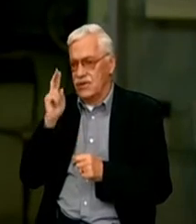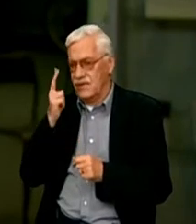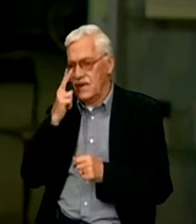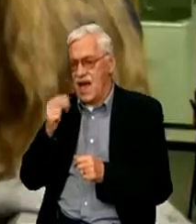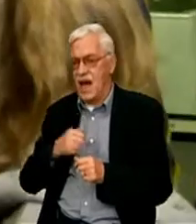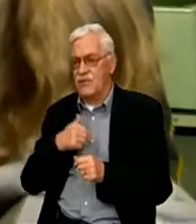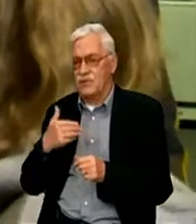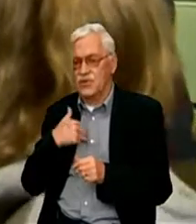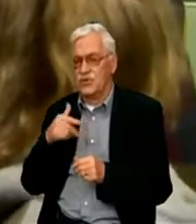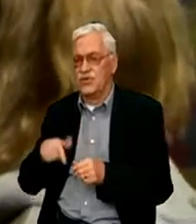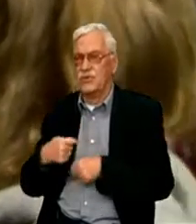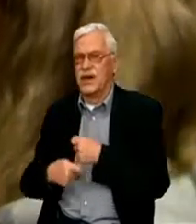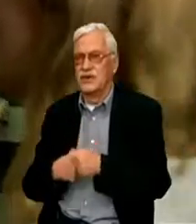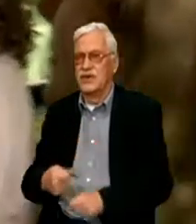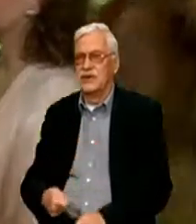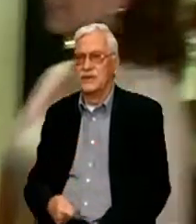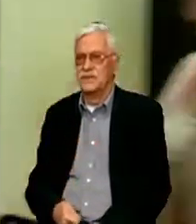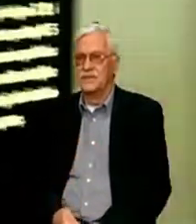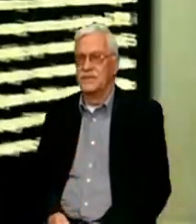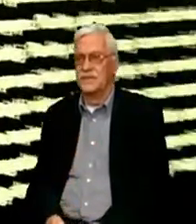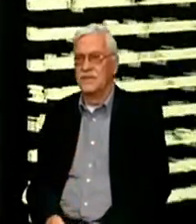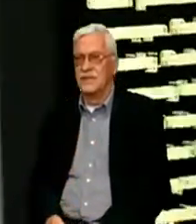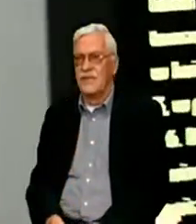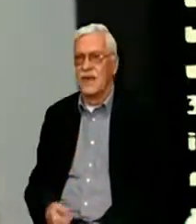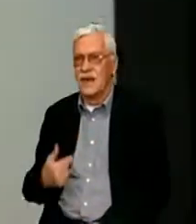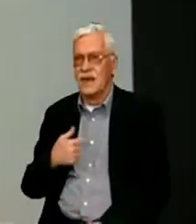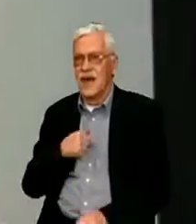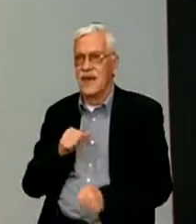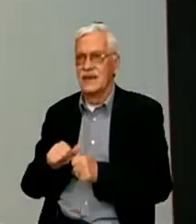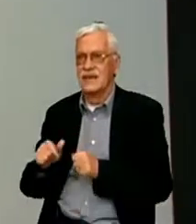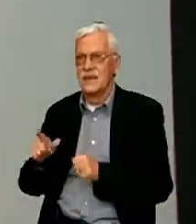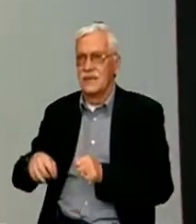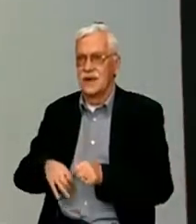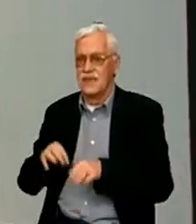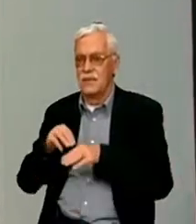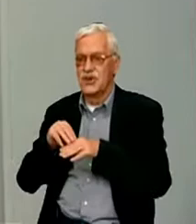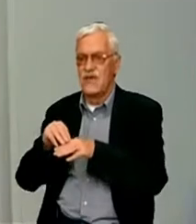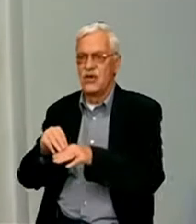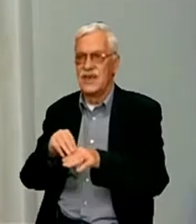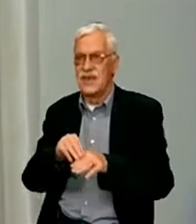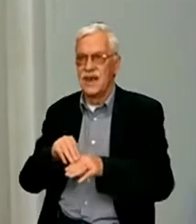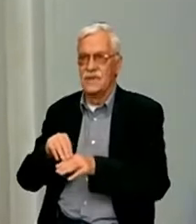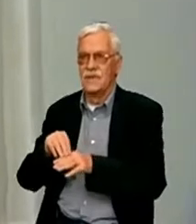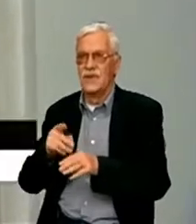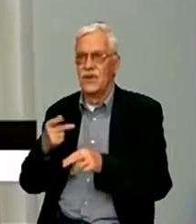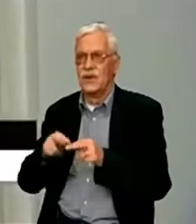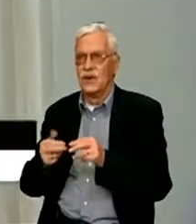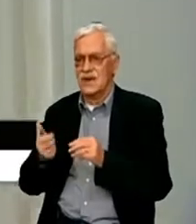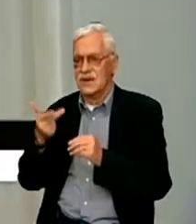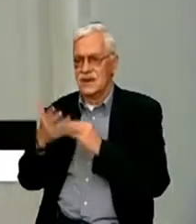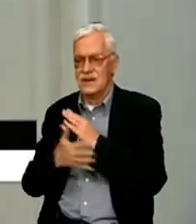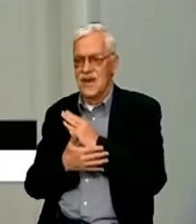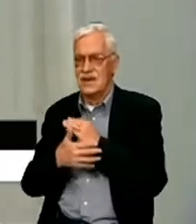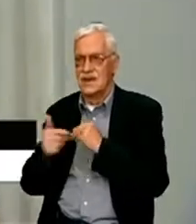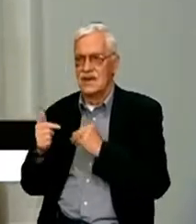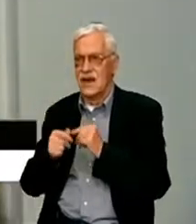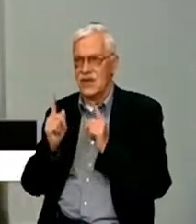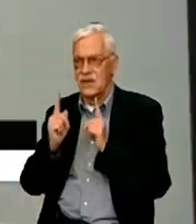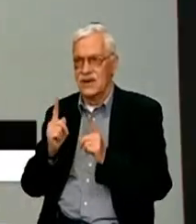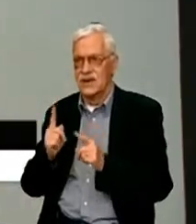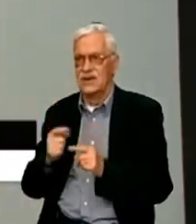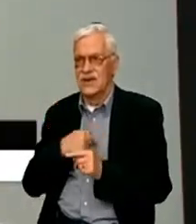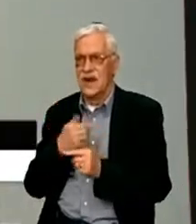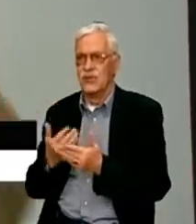niewidzialnej wystawie. Mili Państwo, ja jestem Robert, będę Państwa przewodnikiem. Jest kilka zasad, których Państwo musicie przestrzegać. Proponuję je